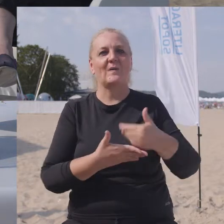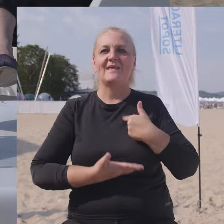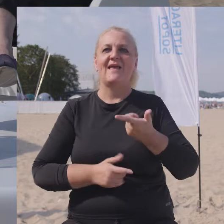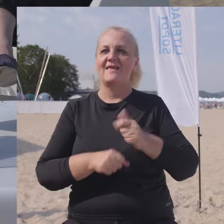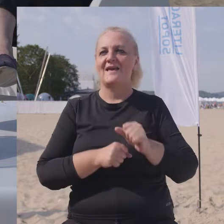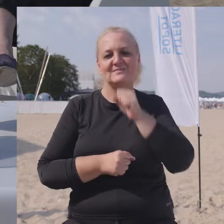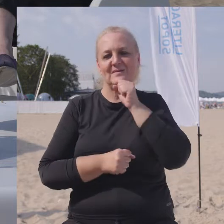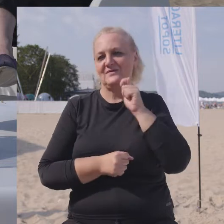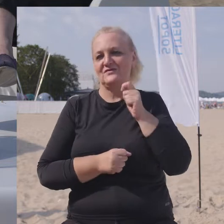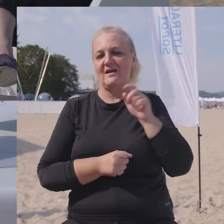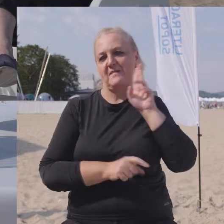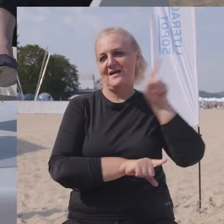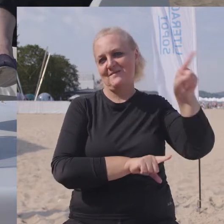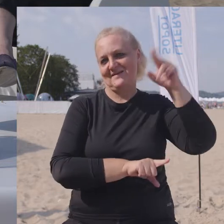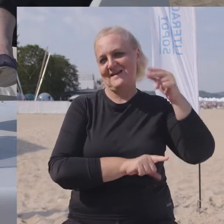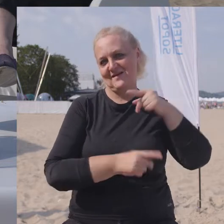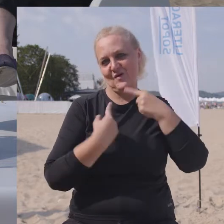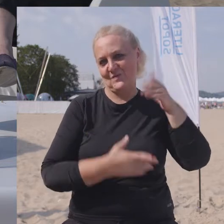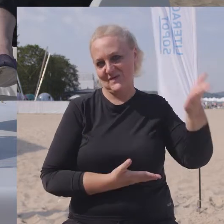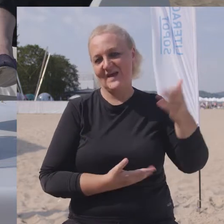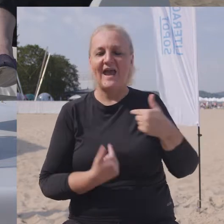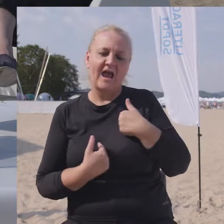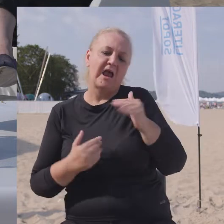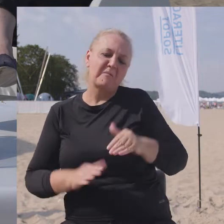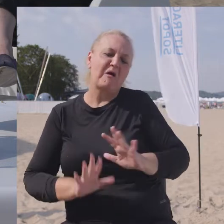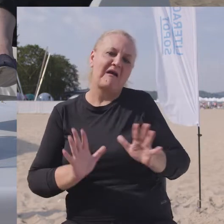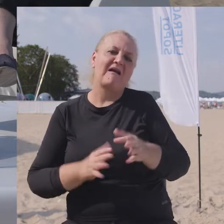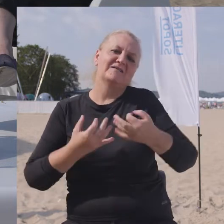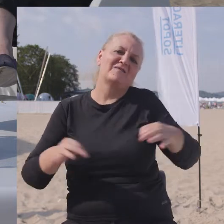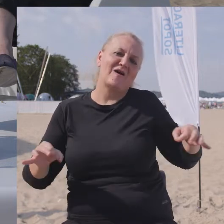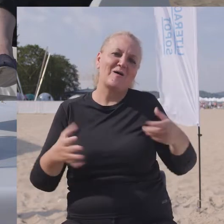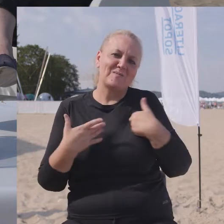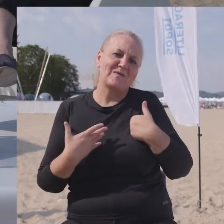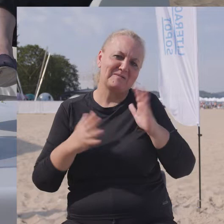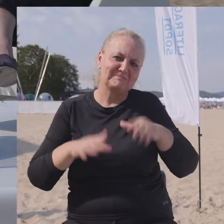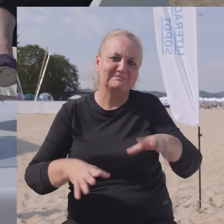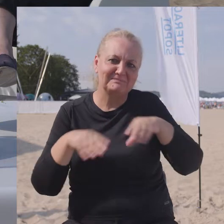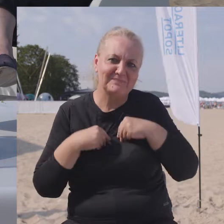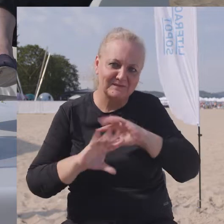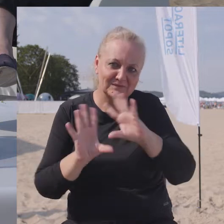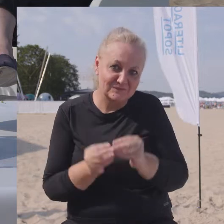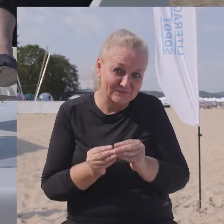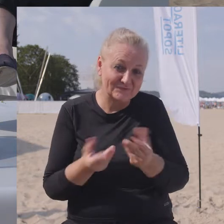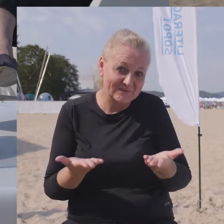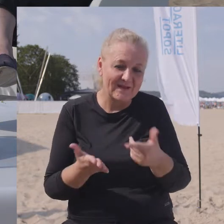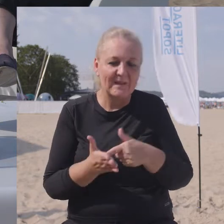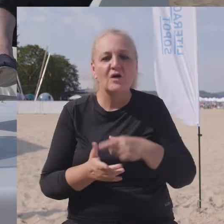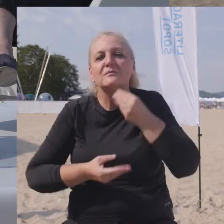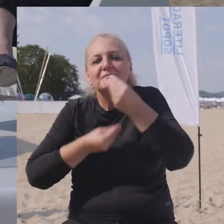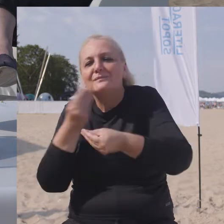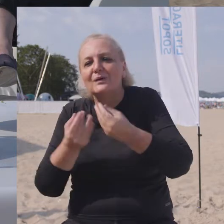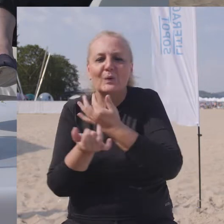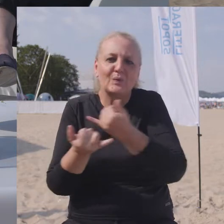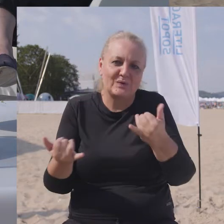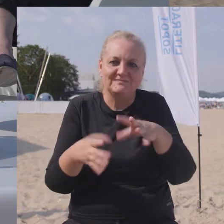wychowanie i dbanie o drugą osobę, że możemy być bardziej wyluzowanymi osobami właśnie choćby rozpieszczając,